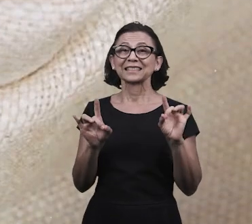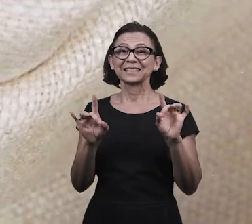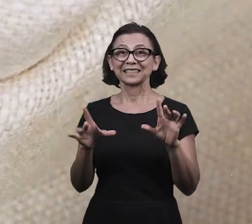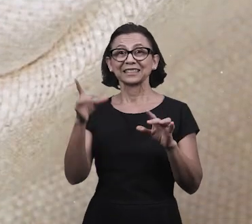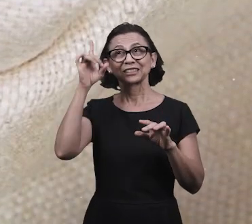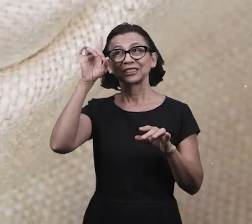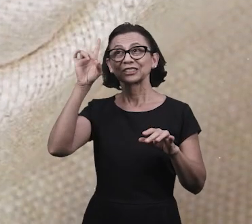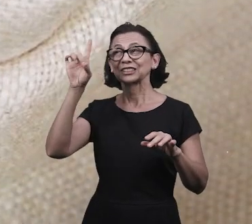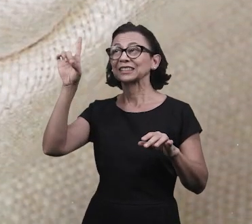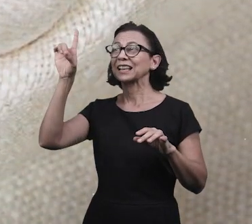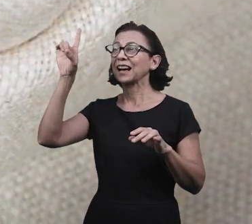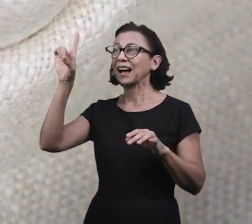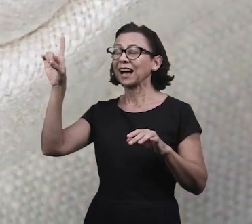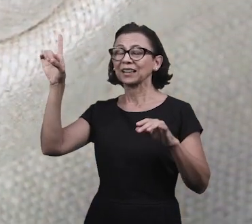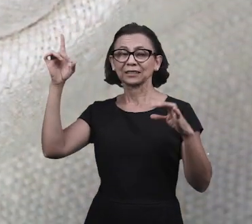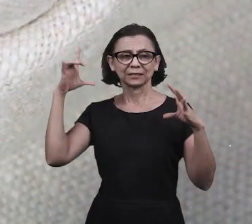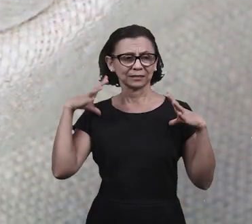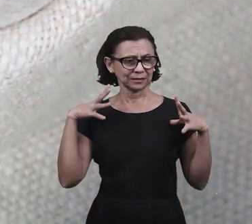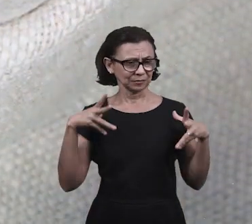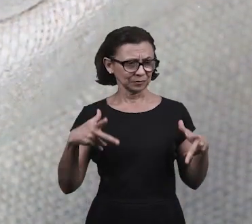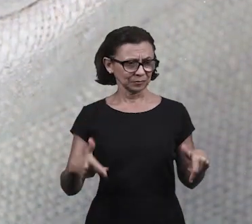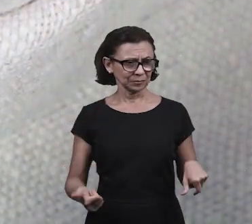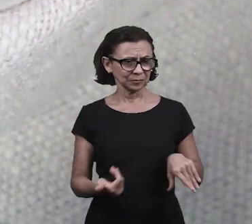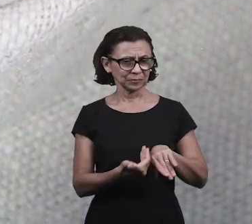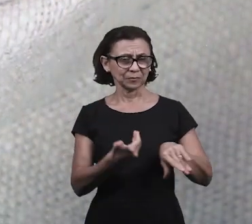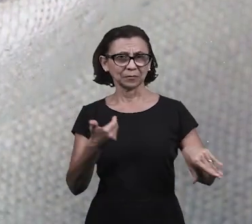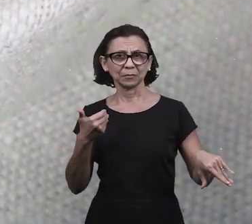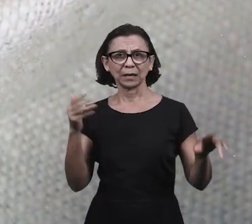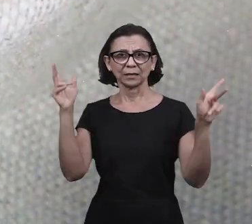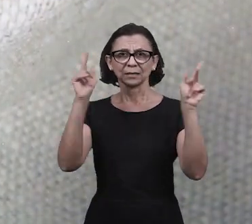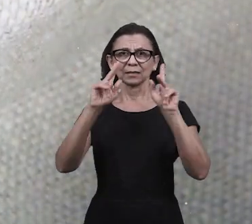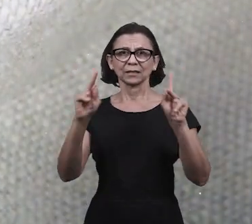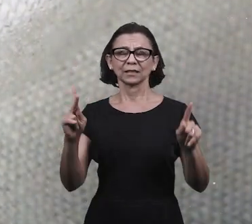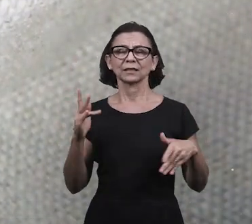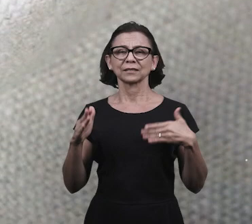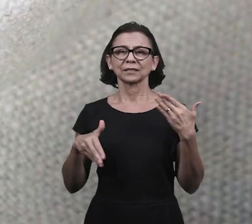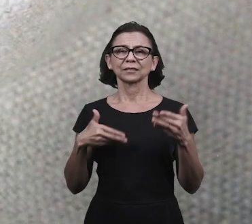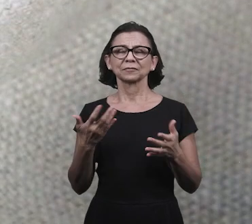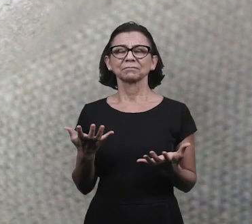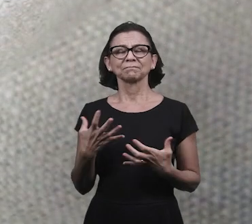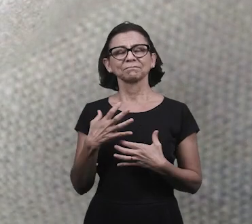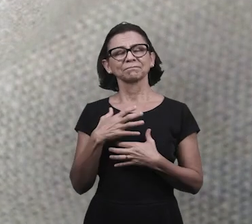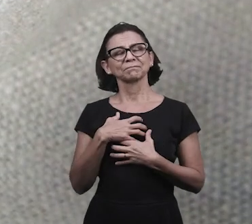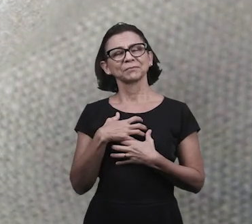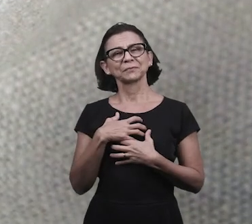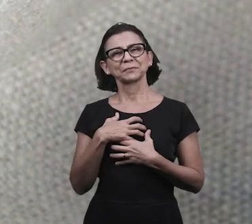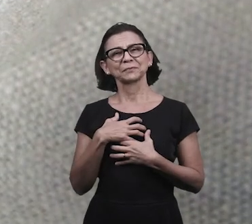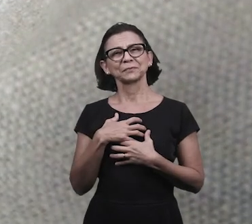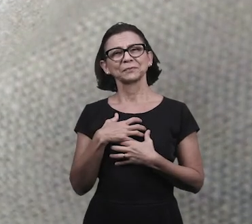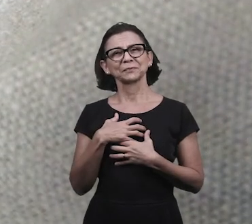dia, as vestes estando limpas, temos paz e alegria.